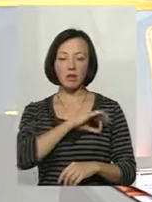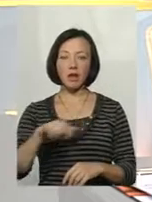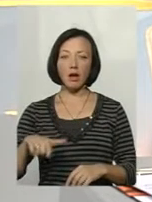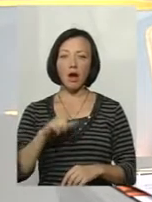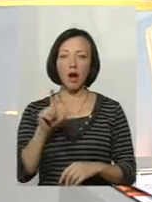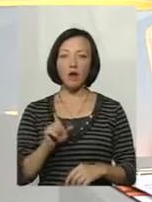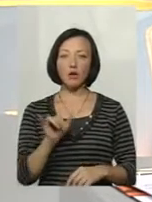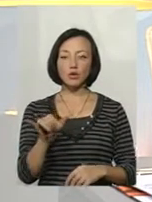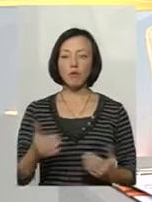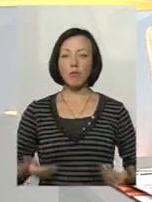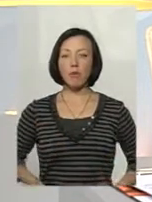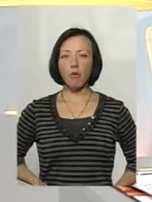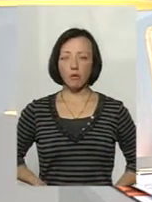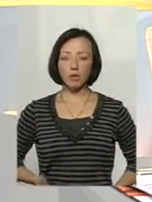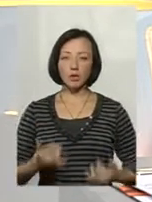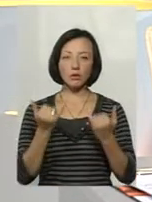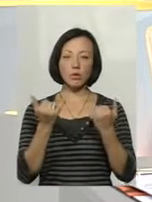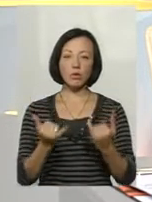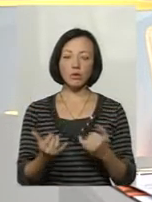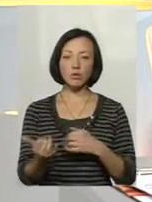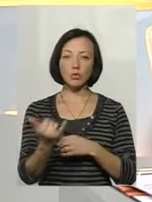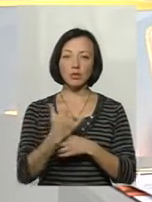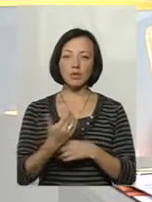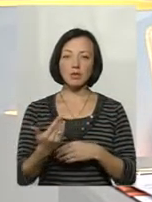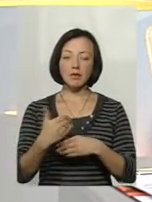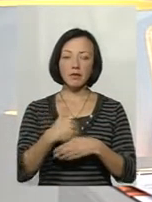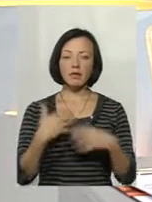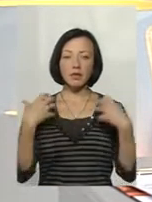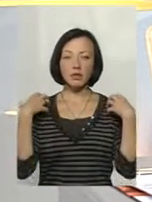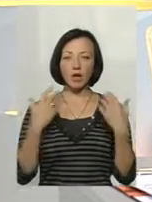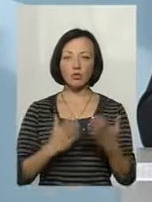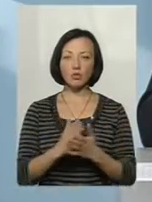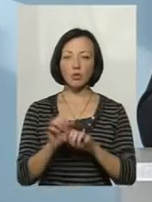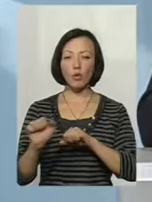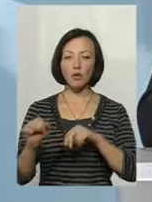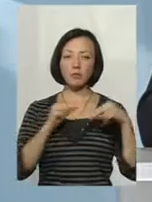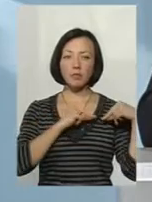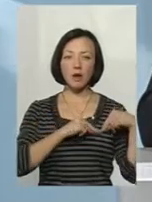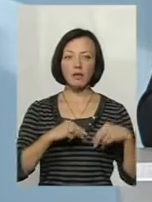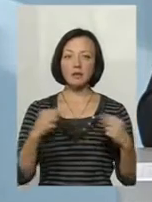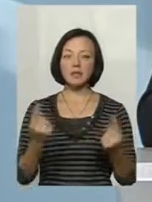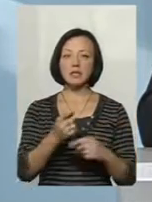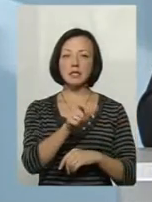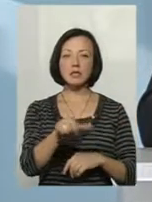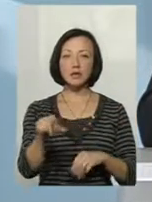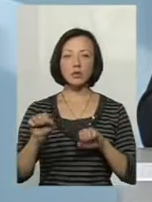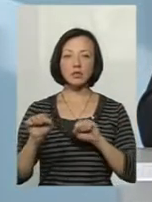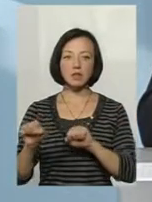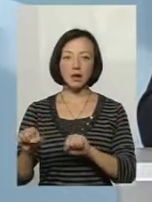в побуті. І сьогодні до нас завітав начальник служби охорони праці та цивільного захисту